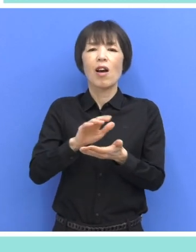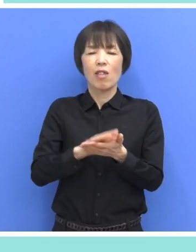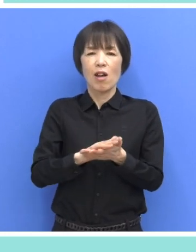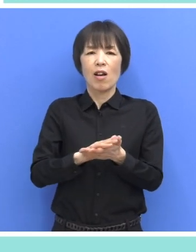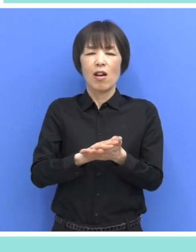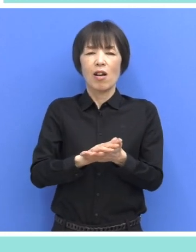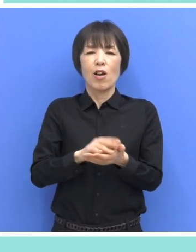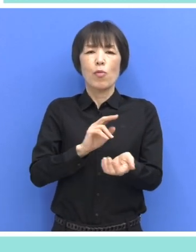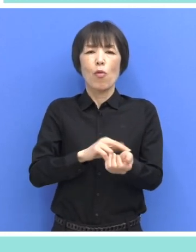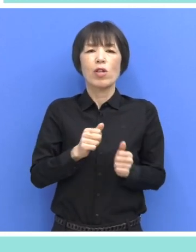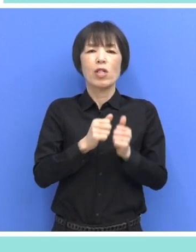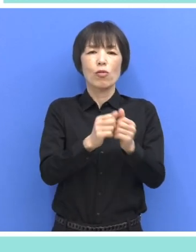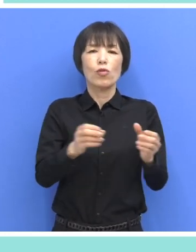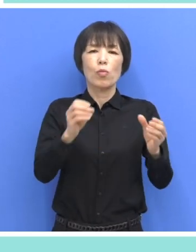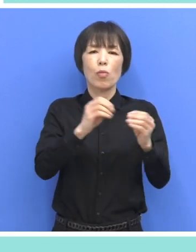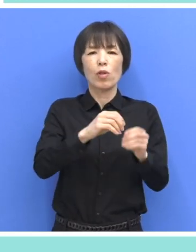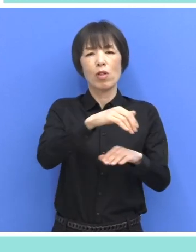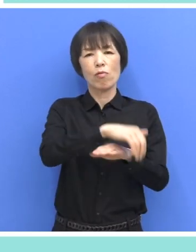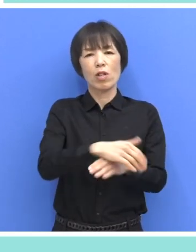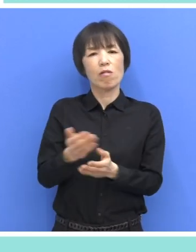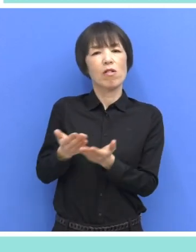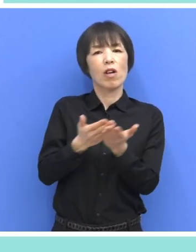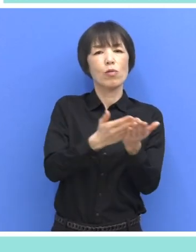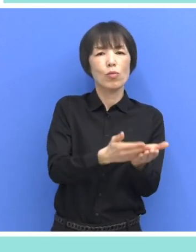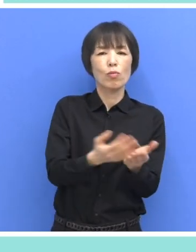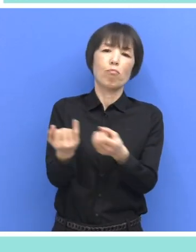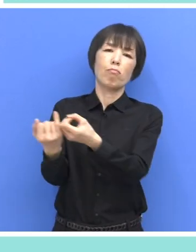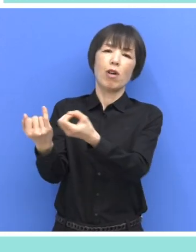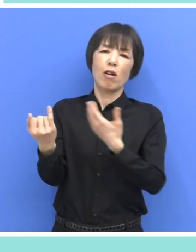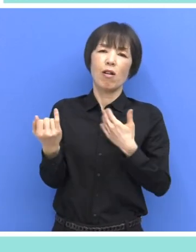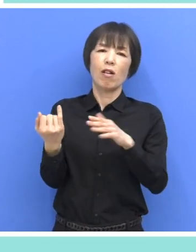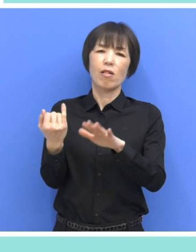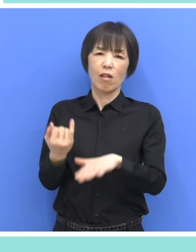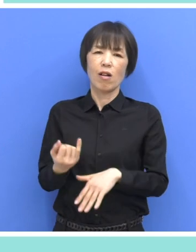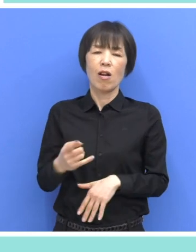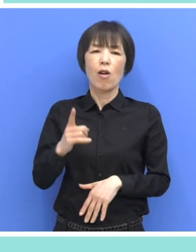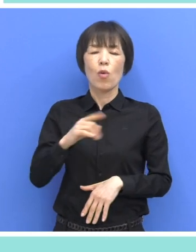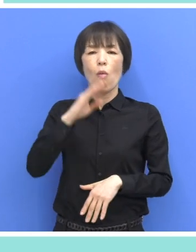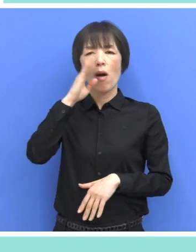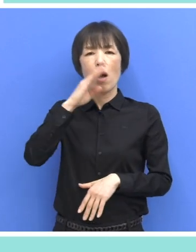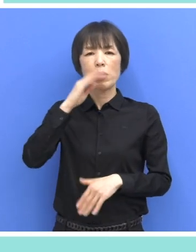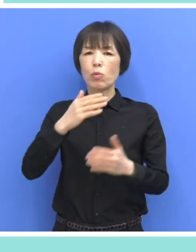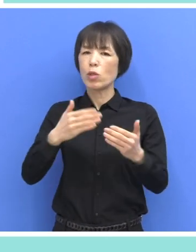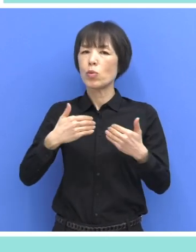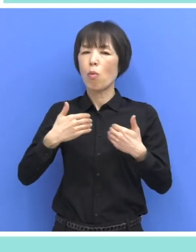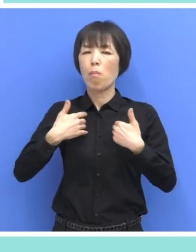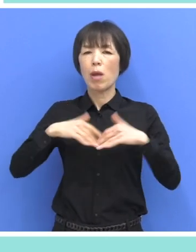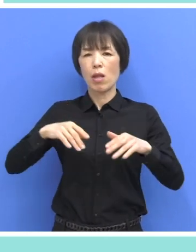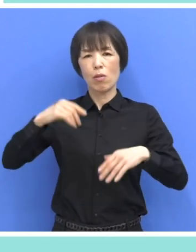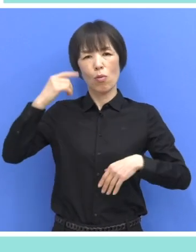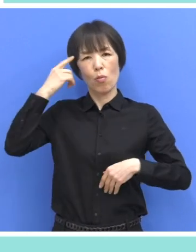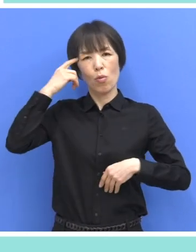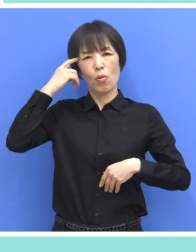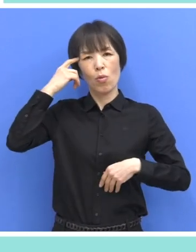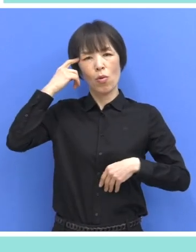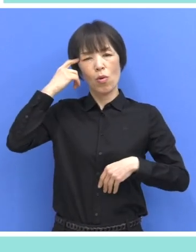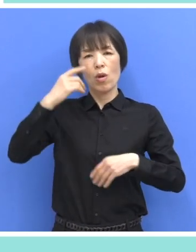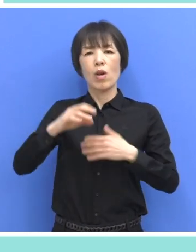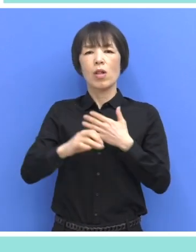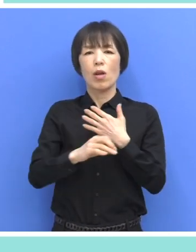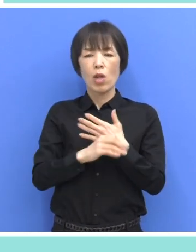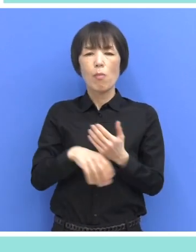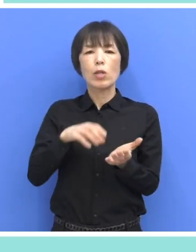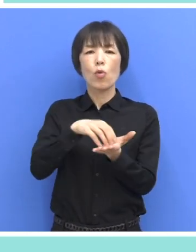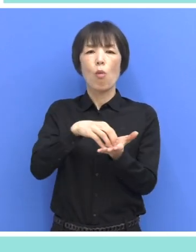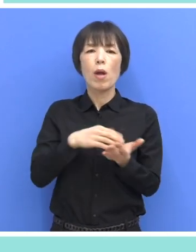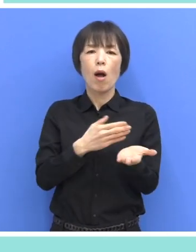で医療機関でそれを提示してっていうことでした。でも、これってじゃあ紙である必要はなくてですね、証明がちゃ